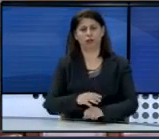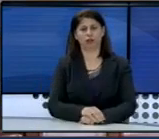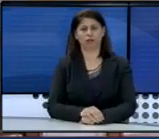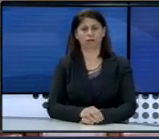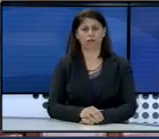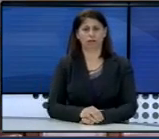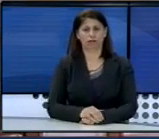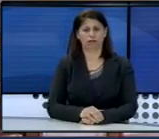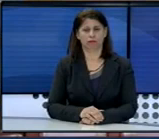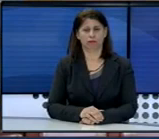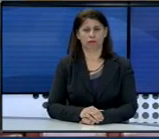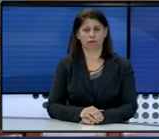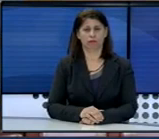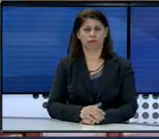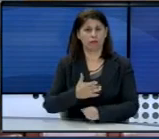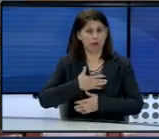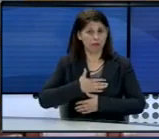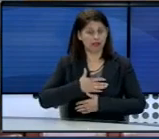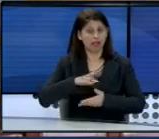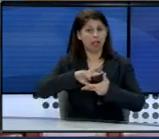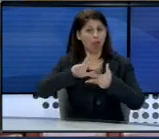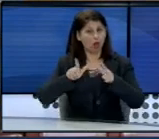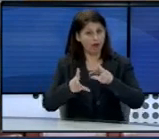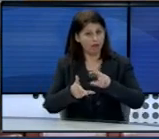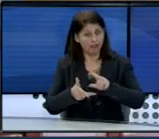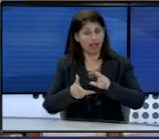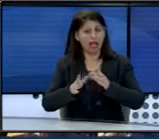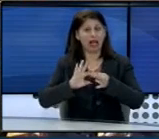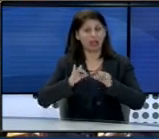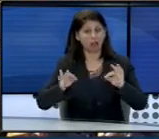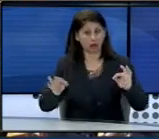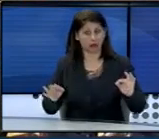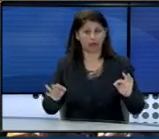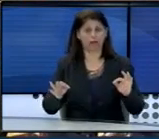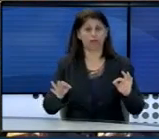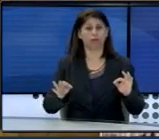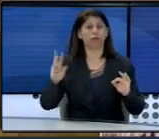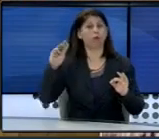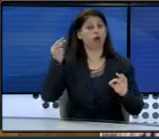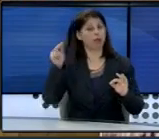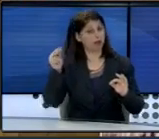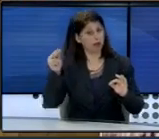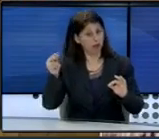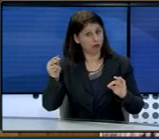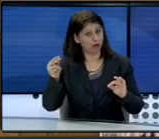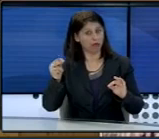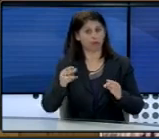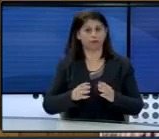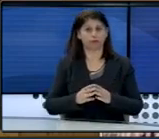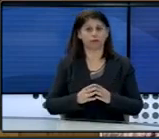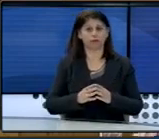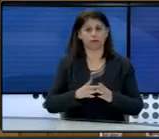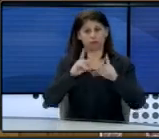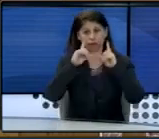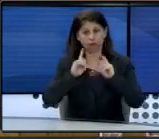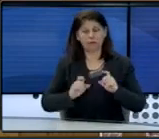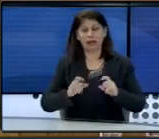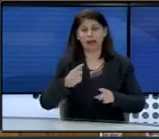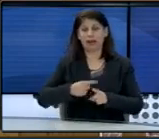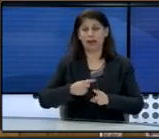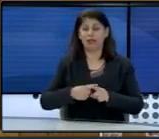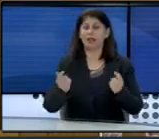Για εμάς, η γεωγραφία, η ιστορία, ο πολιτισμός μας επιβάλλει η Ελλάδα